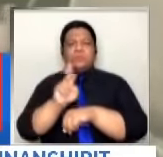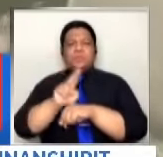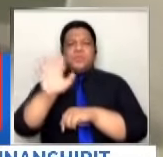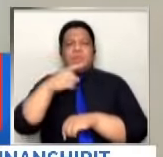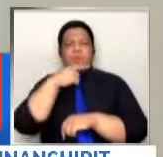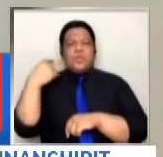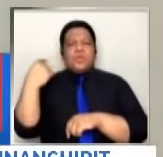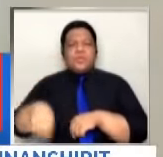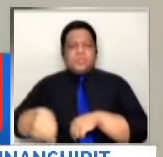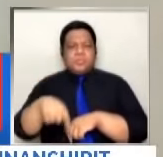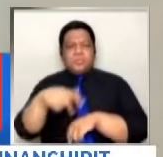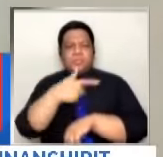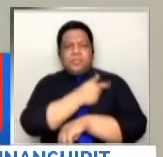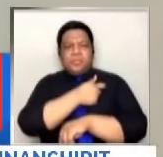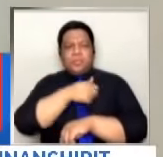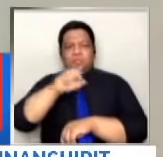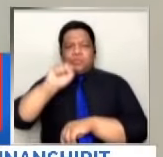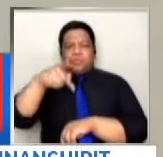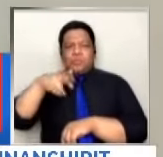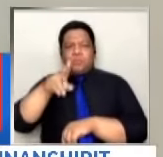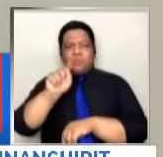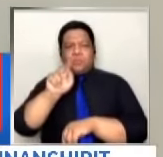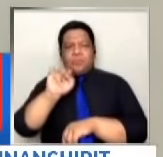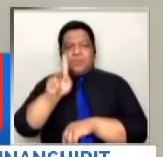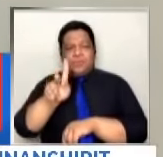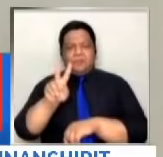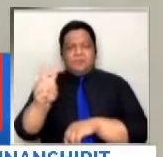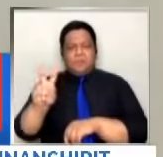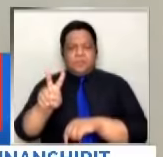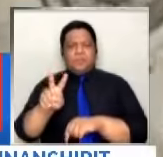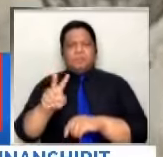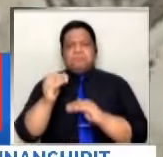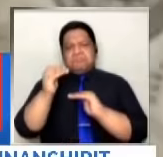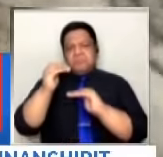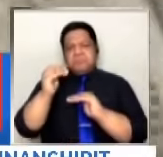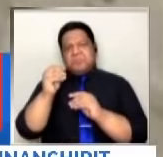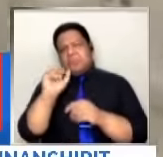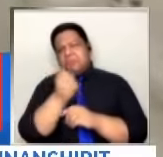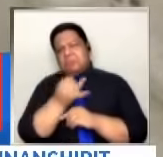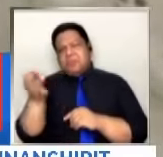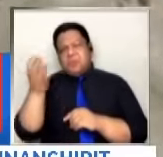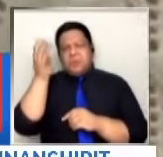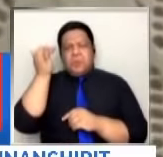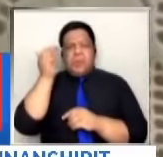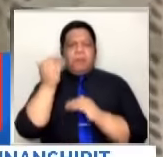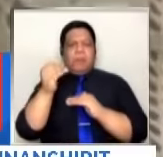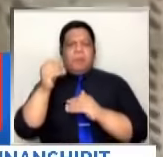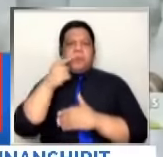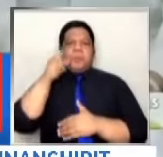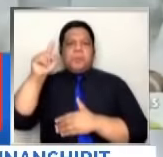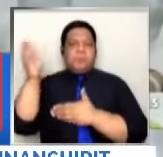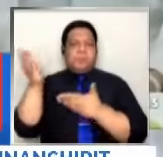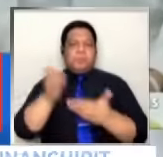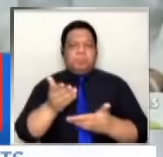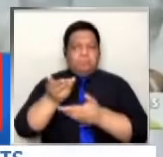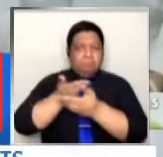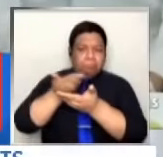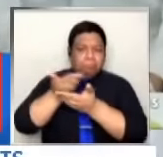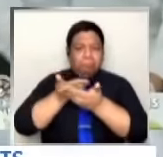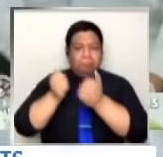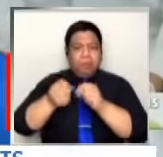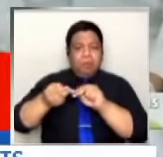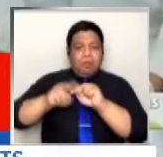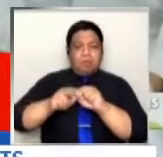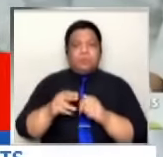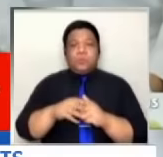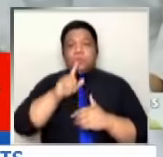dalawang doses din ang kailangan ang ikinumit ng Russia. Ininegotiate raw ng gobyerno na madagdagan ito. 3 million ang kailangan natin dahil